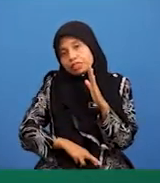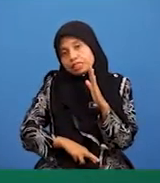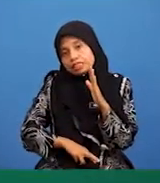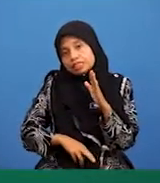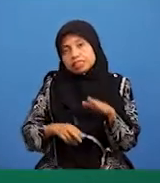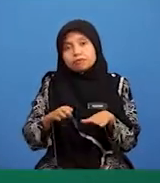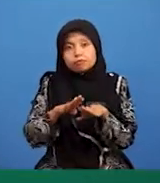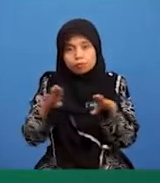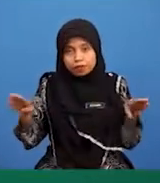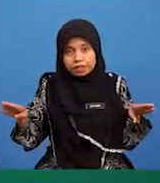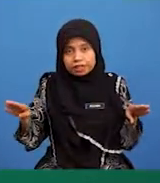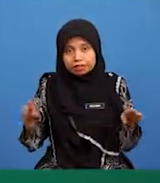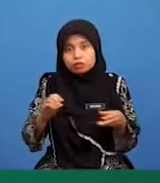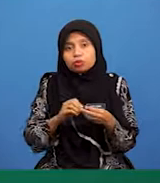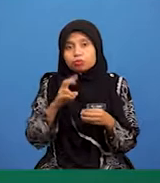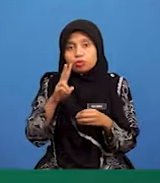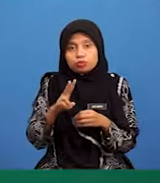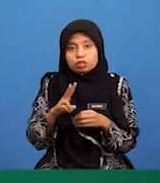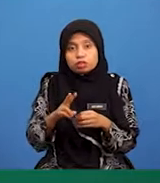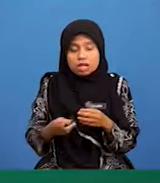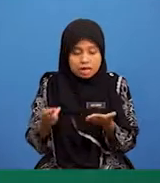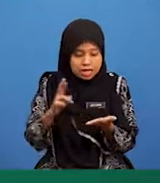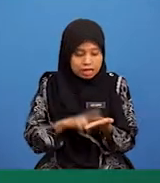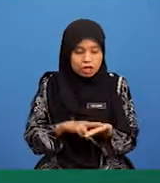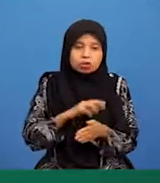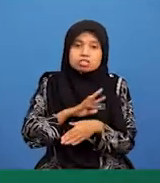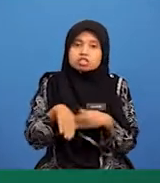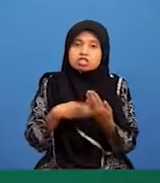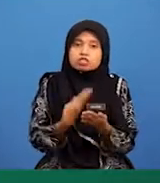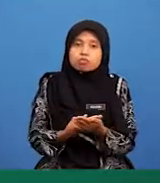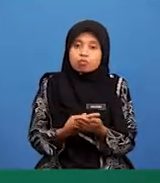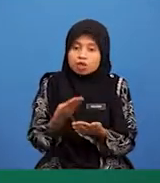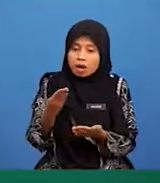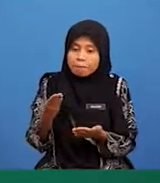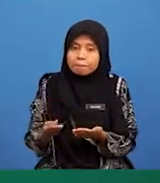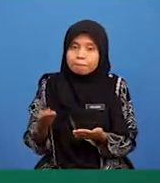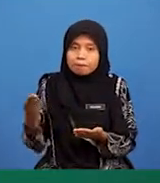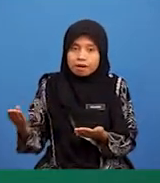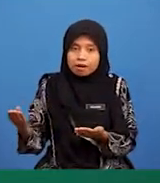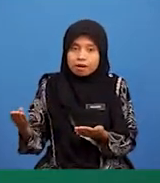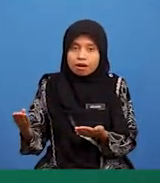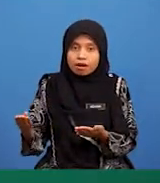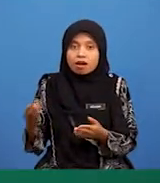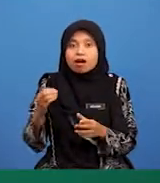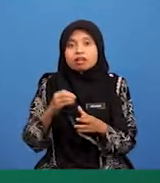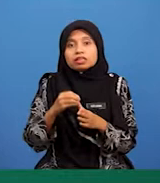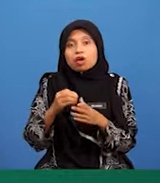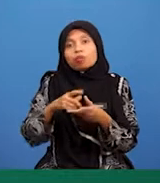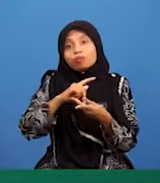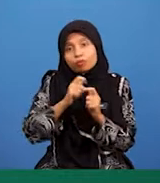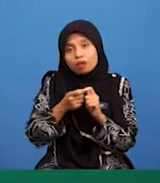pembubaran. Yang kedua, merekod semua aset yang dijual atau diambil alih. Yang